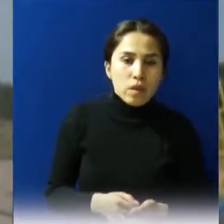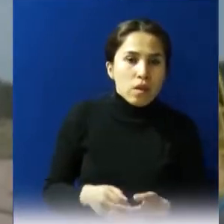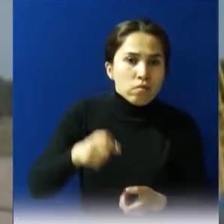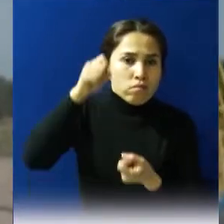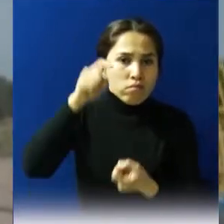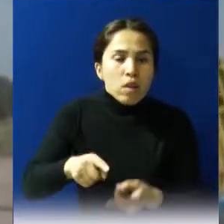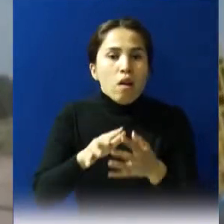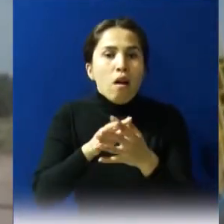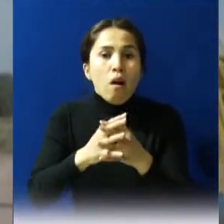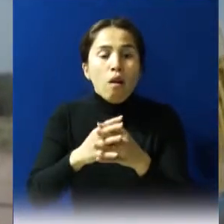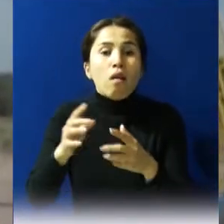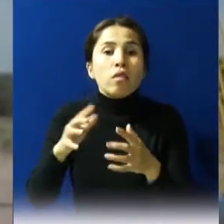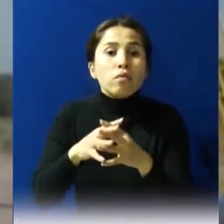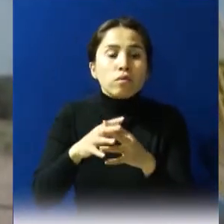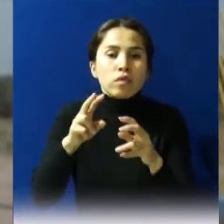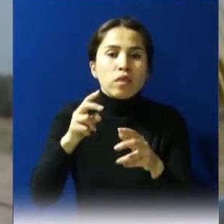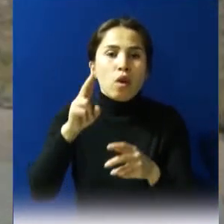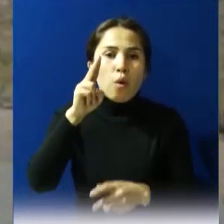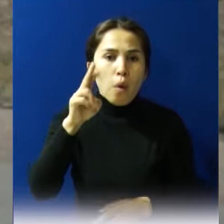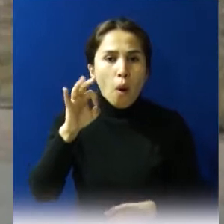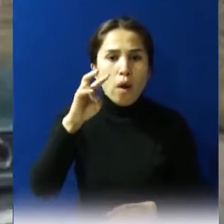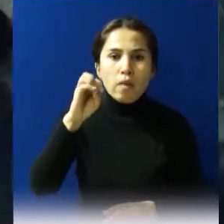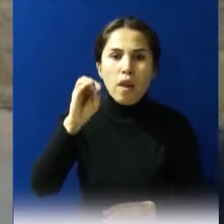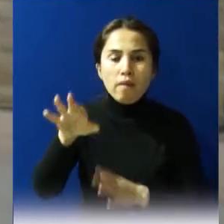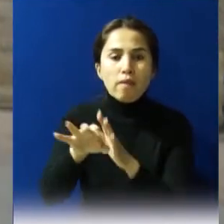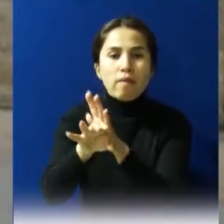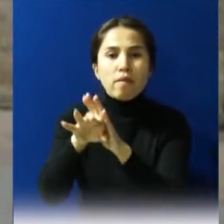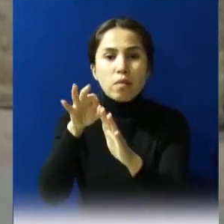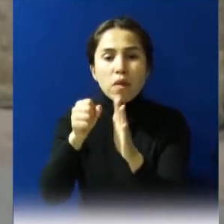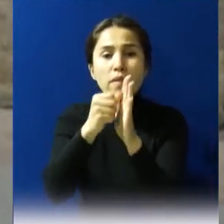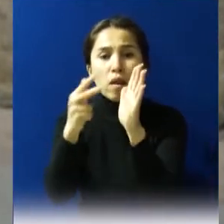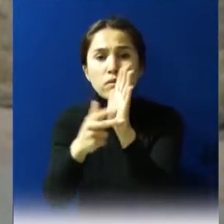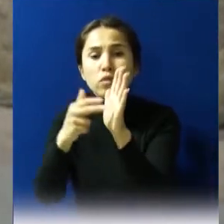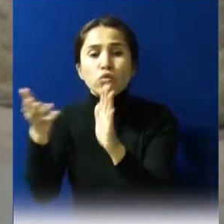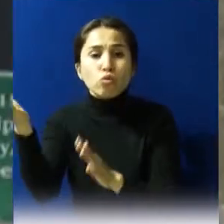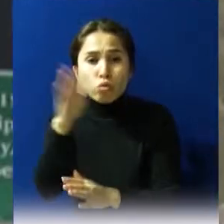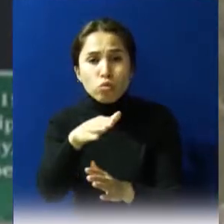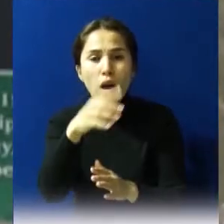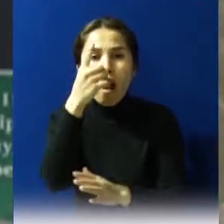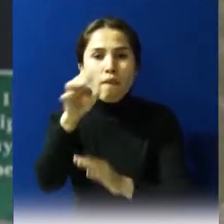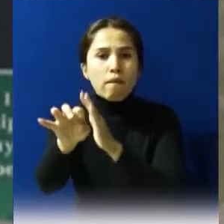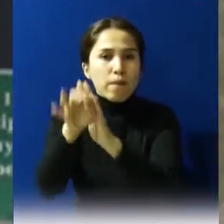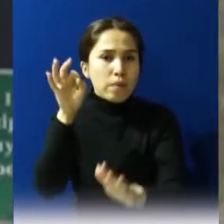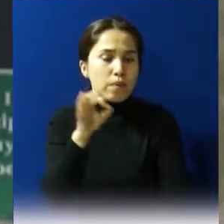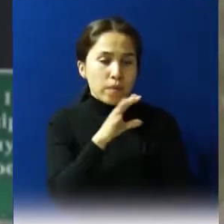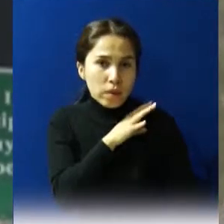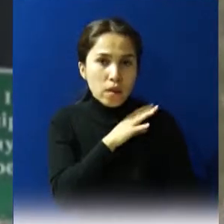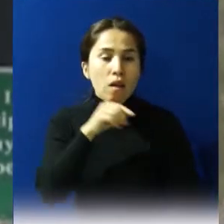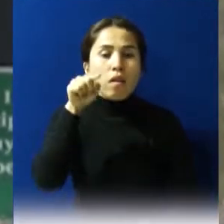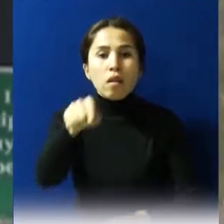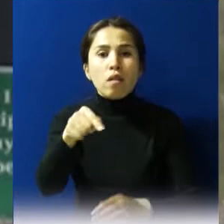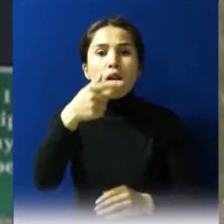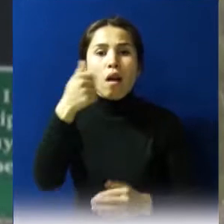Одним из сел, претендующих на звание «Образцовый аул», является село имени Кунаева, выбранное из 18 сельских